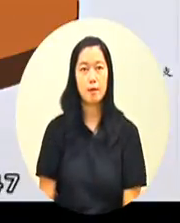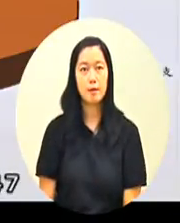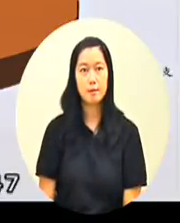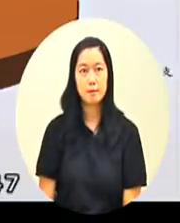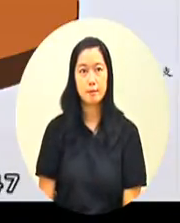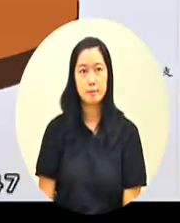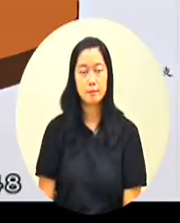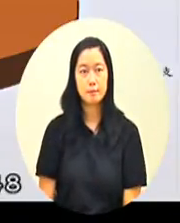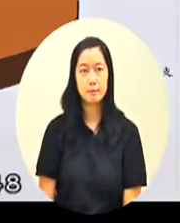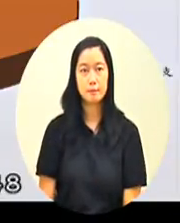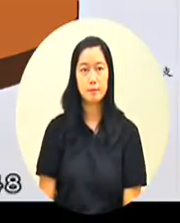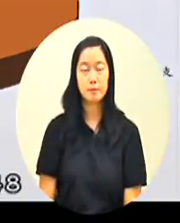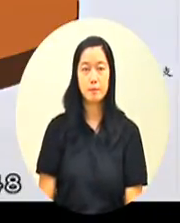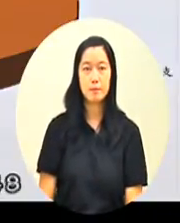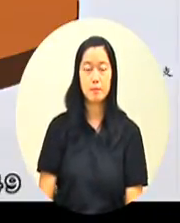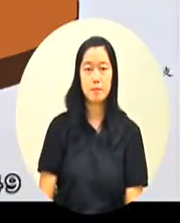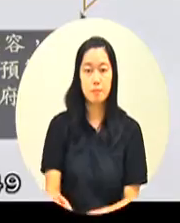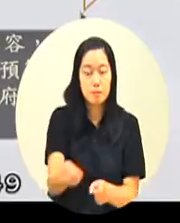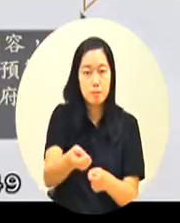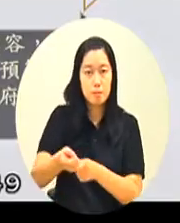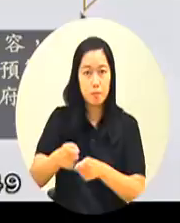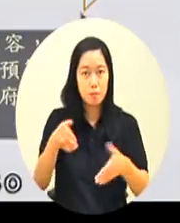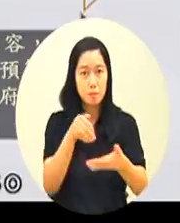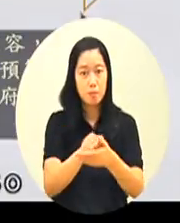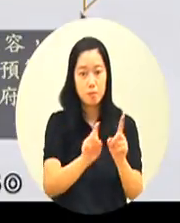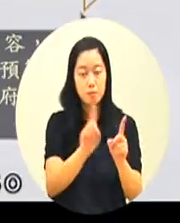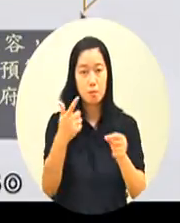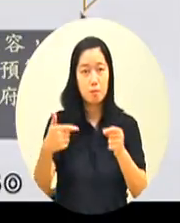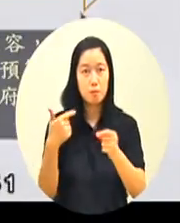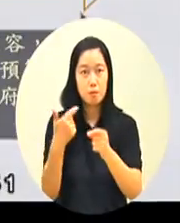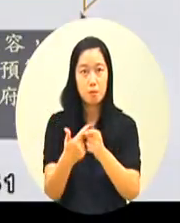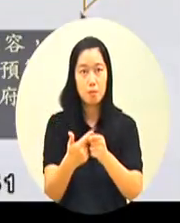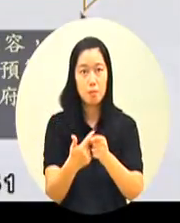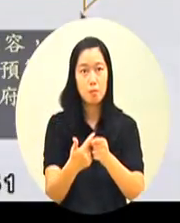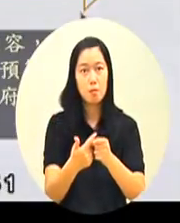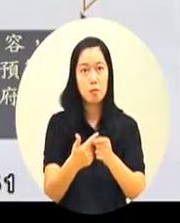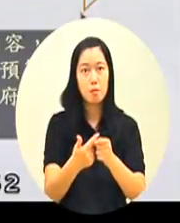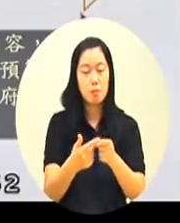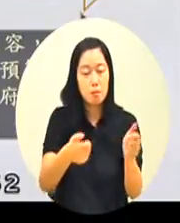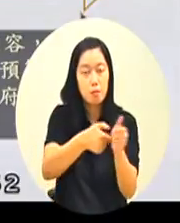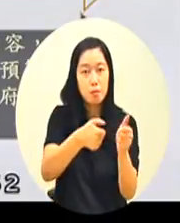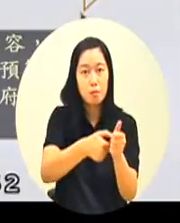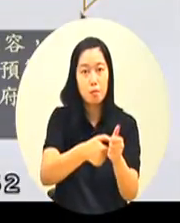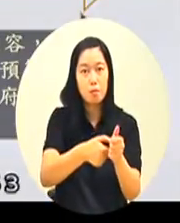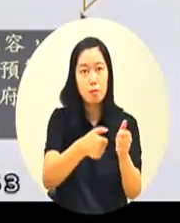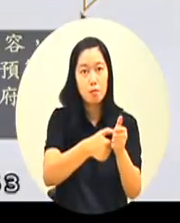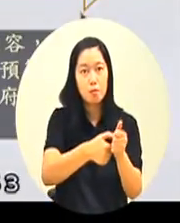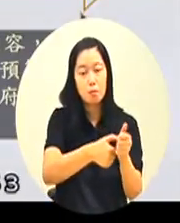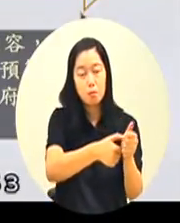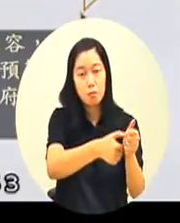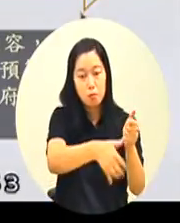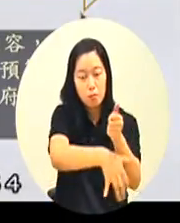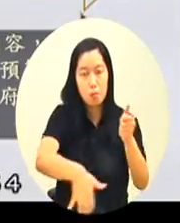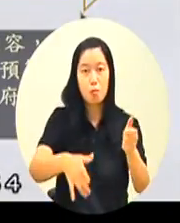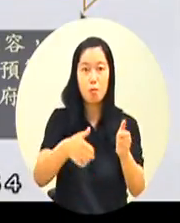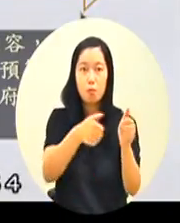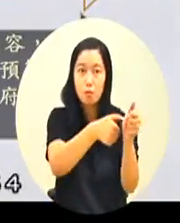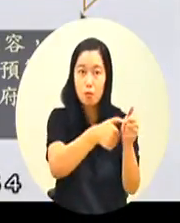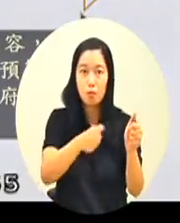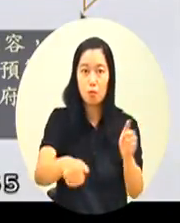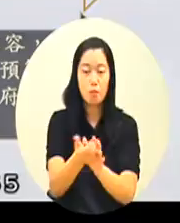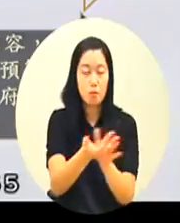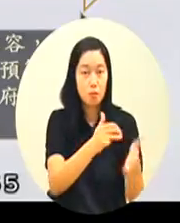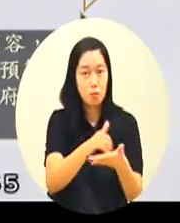那另外筹编106年度各营事业基金附属单位预算，那整个附属单位预